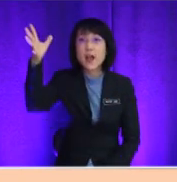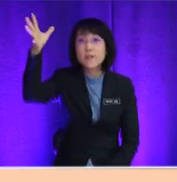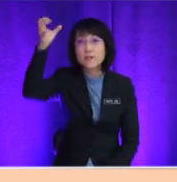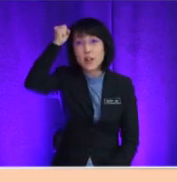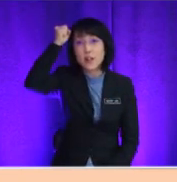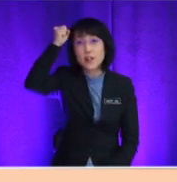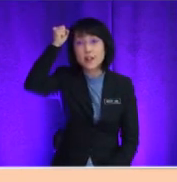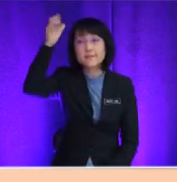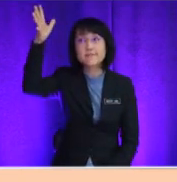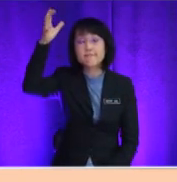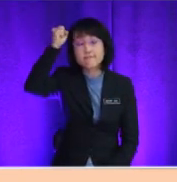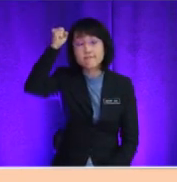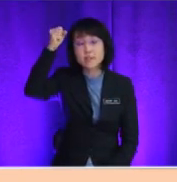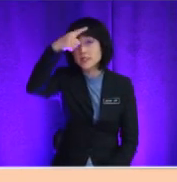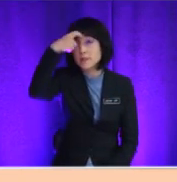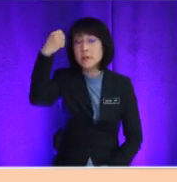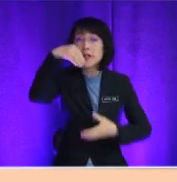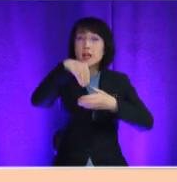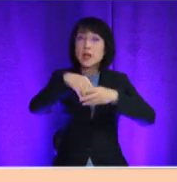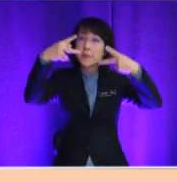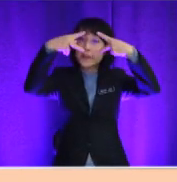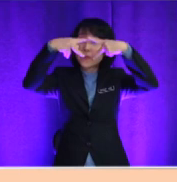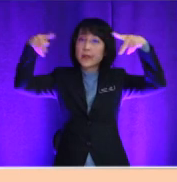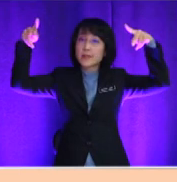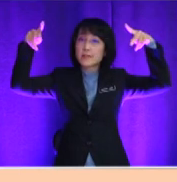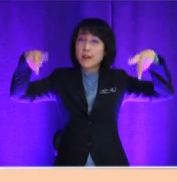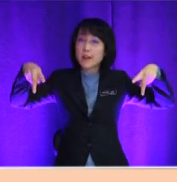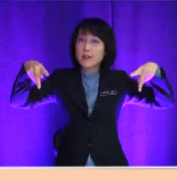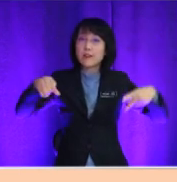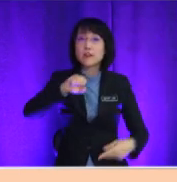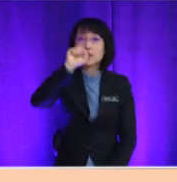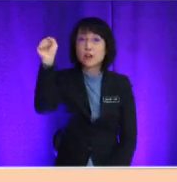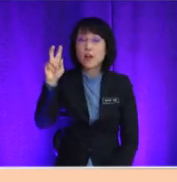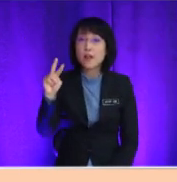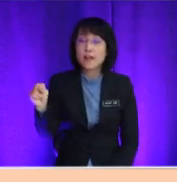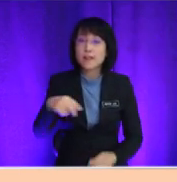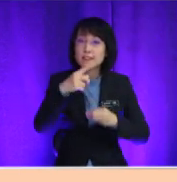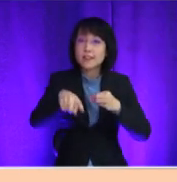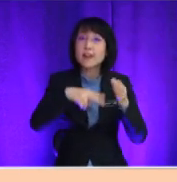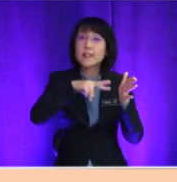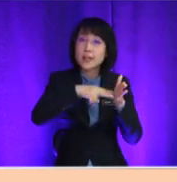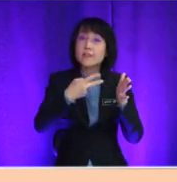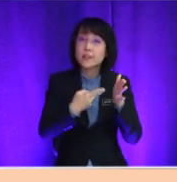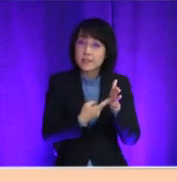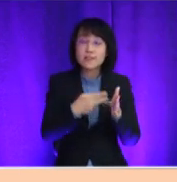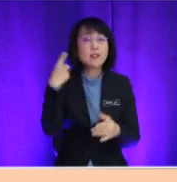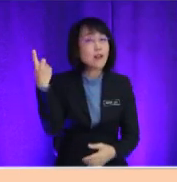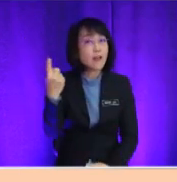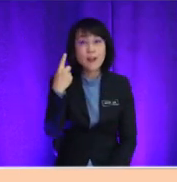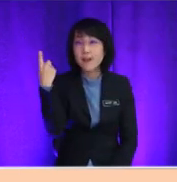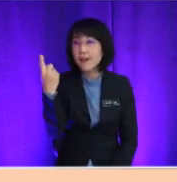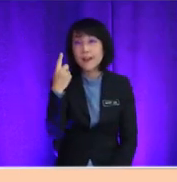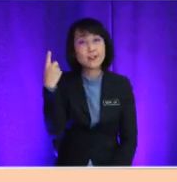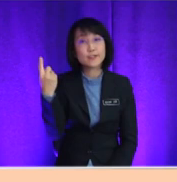dalam pemeriksaan kita biasanya soal-soal yang berkaitan dengan definisi ini sering Oke